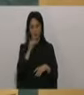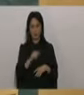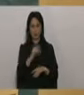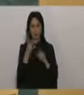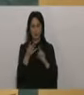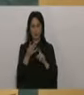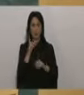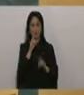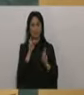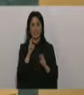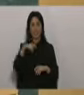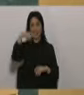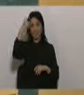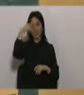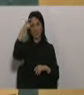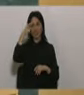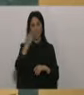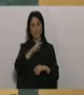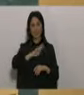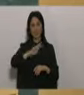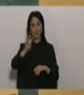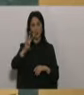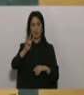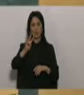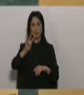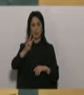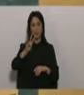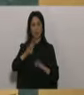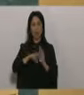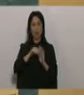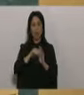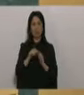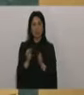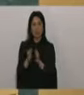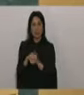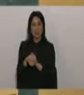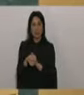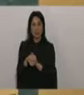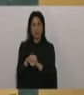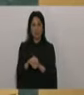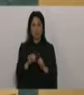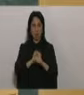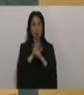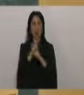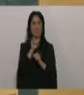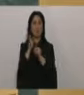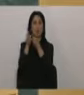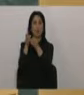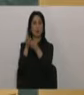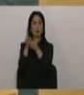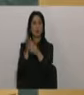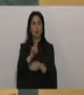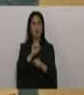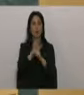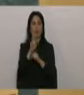მეოთხე იყო ივანიშვილი 100 მილიონს, ივანიშვილის 100 მილიონს არჩევნებისთვის ინახავთო. კოვიდ ფონდშია ჩარიცხული ეს თანხა.